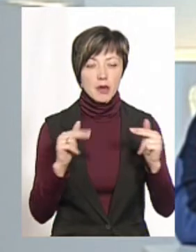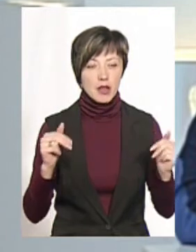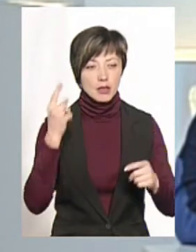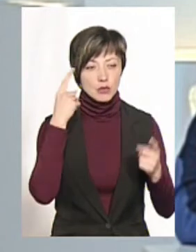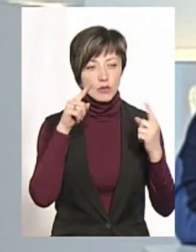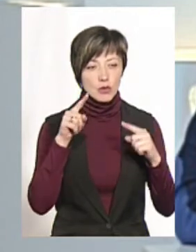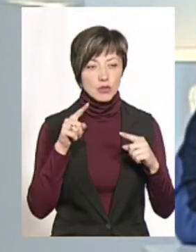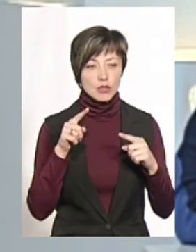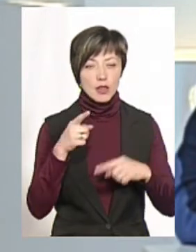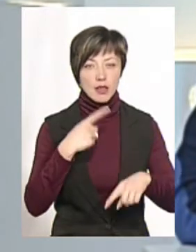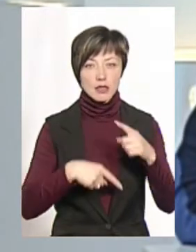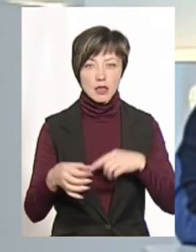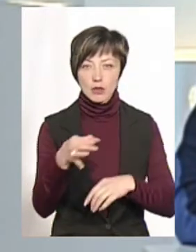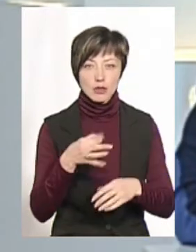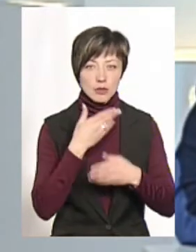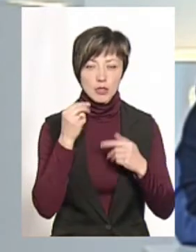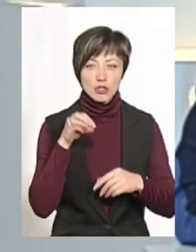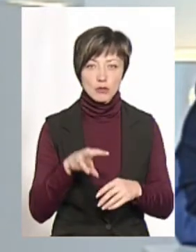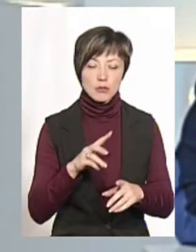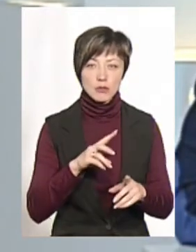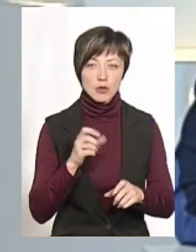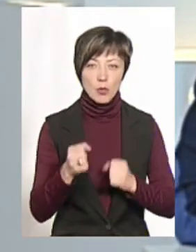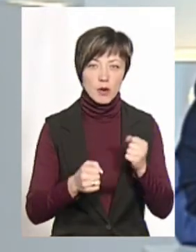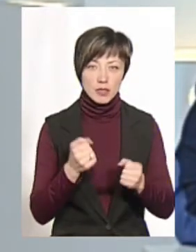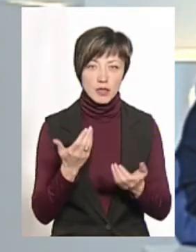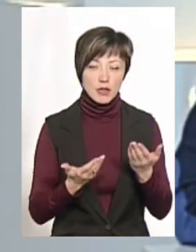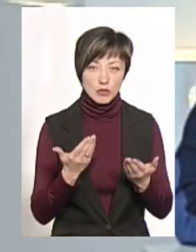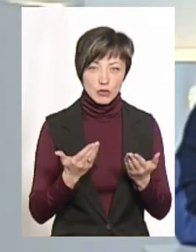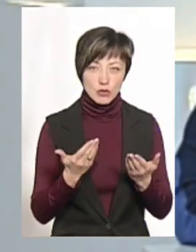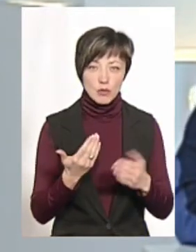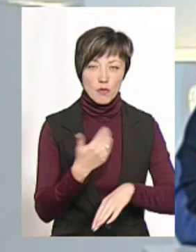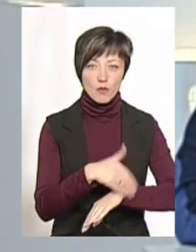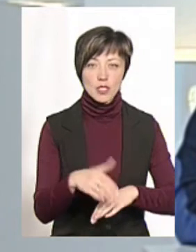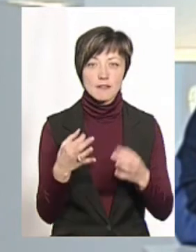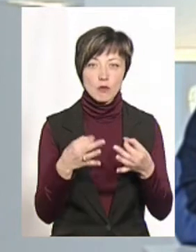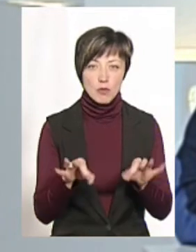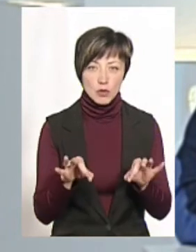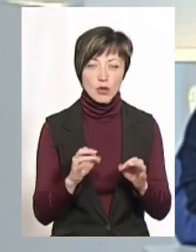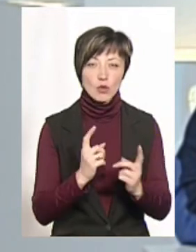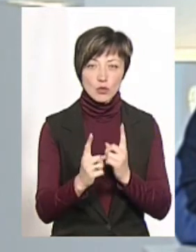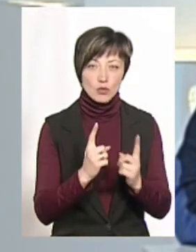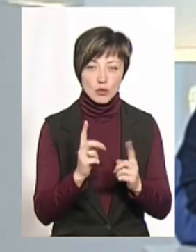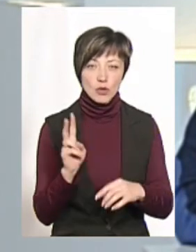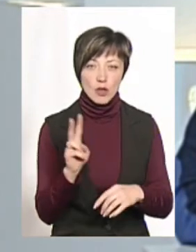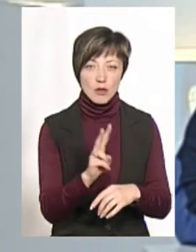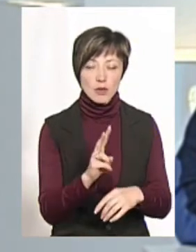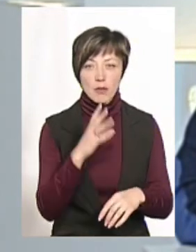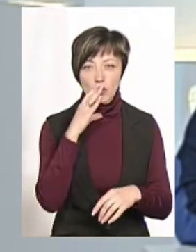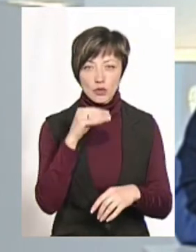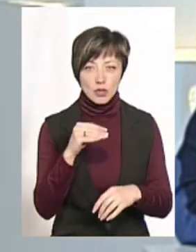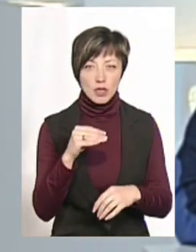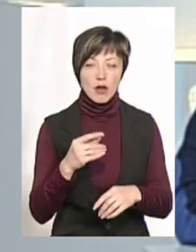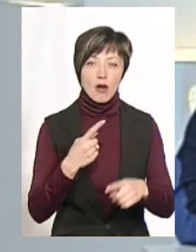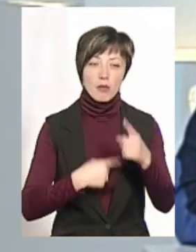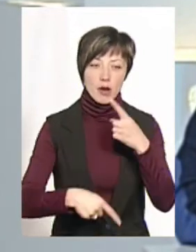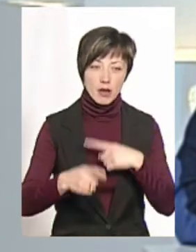творчості назад на Озерне теж нема чим добратися. Якщо туди по свободі ще курсують якісь тролейбуси, маршрутки,